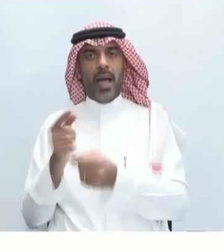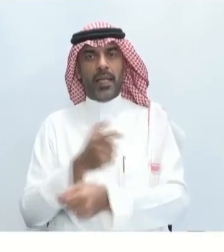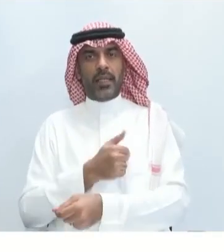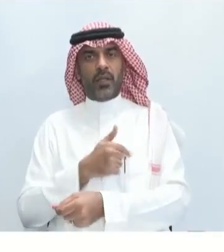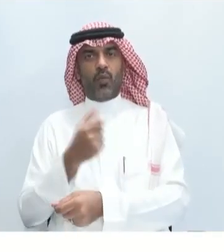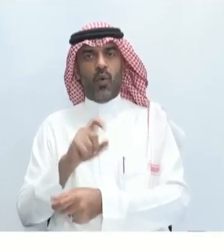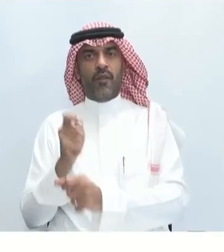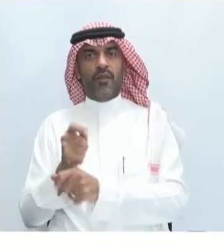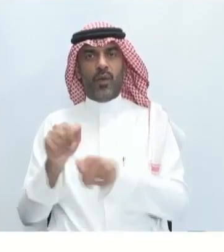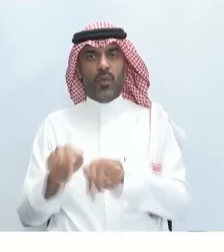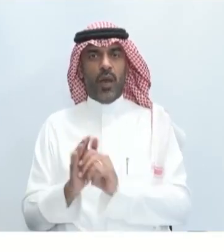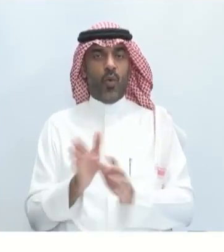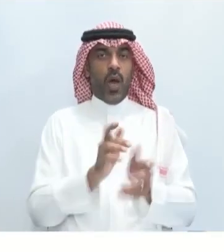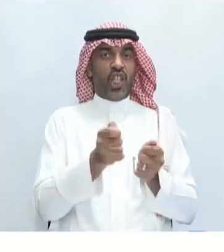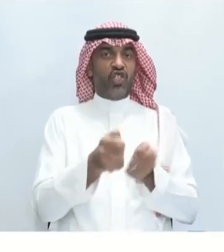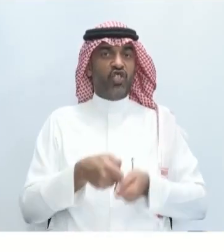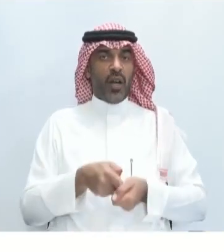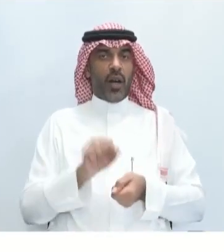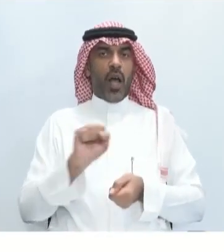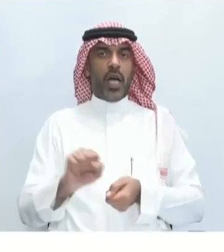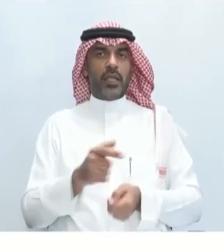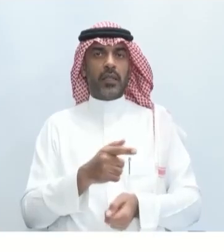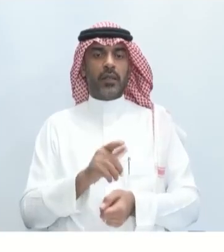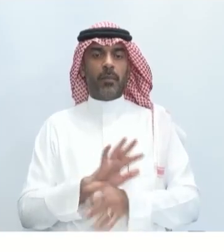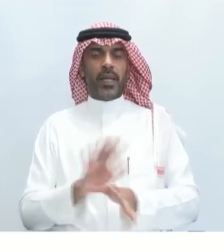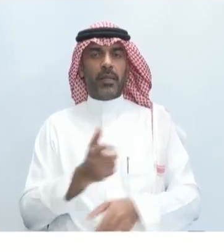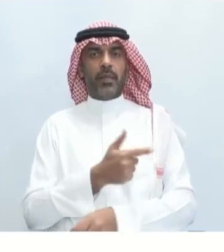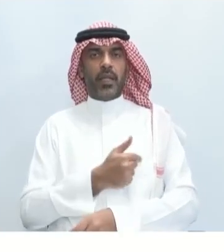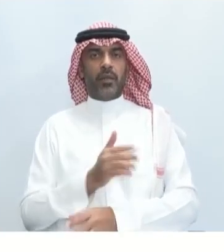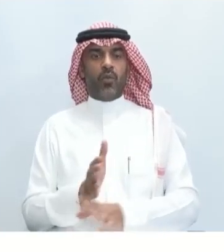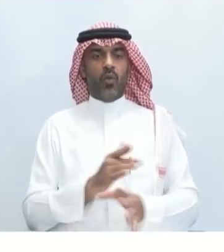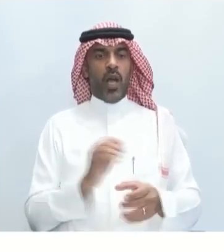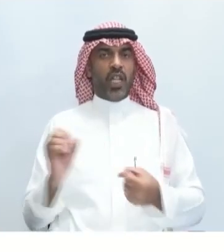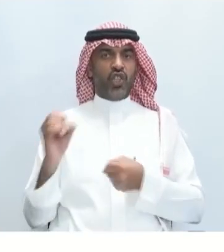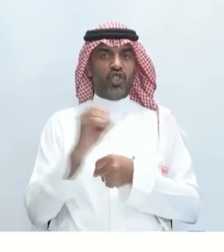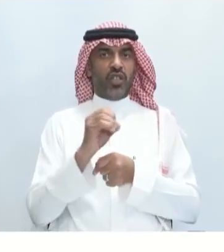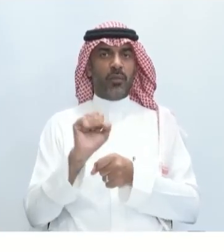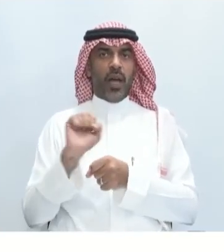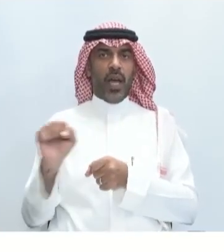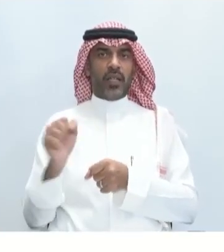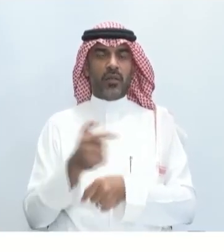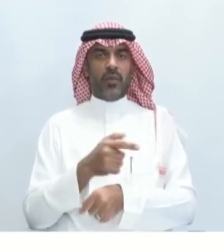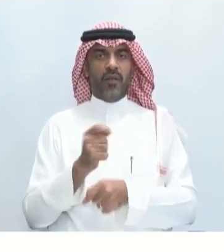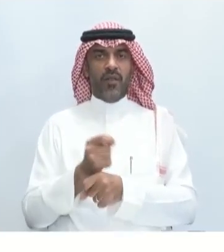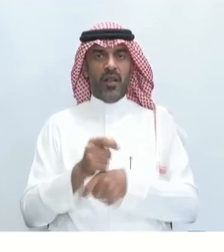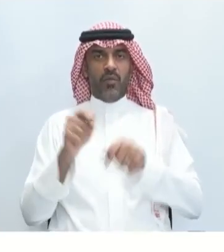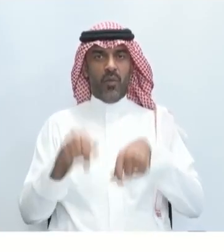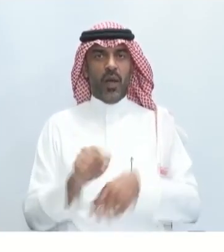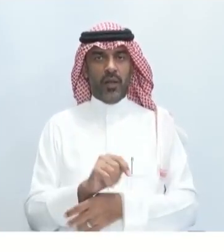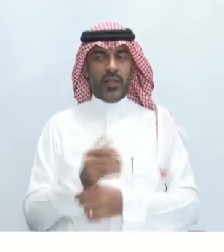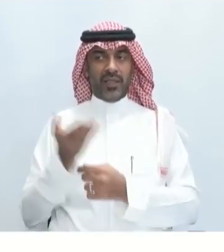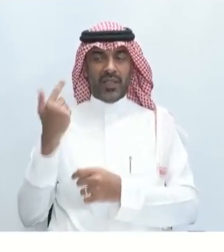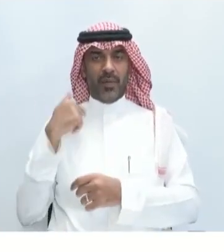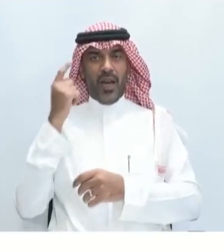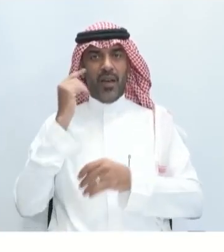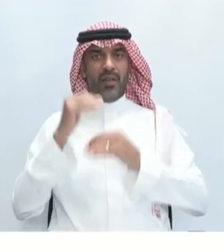والجر هو خاص بالاسم الجزم وهو خاص بالفعل المضارع قد تعرفنا فيما سبق على